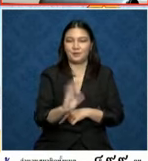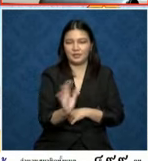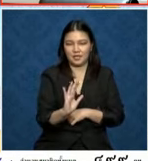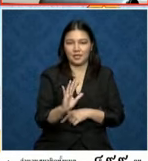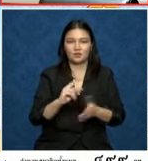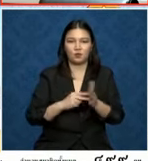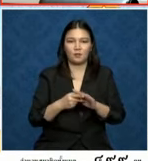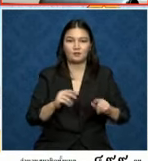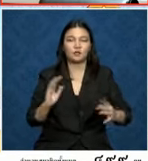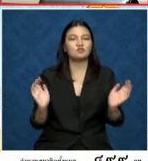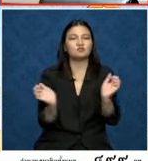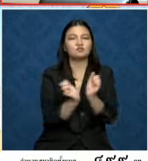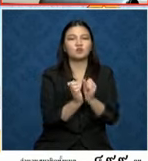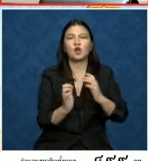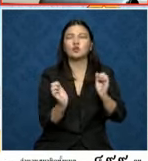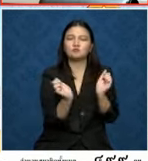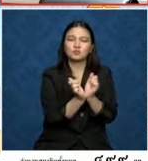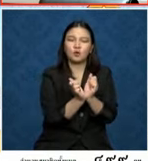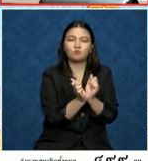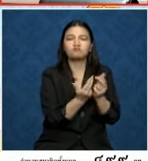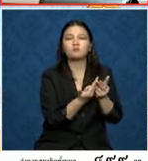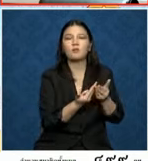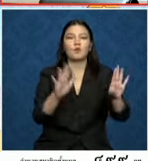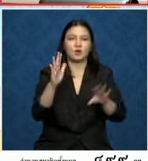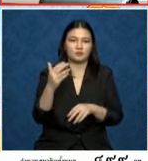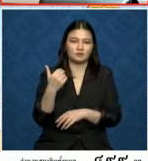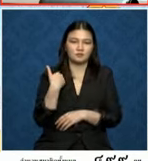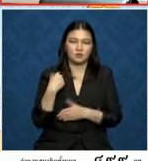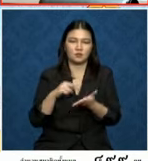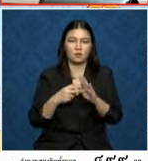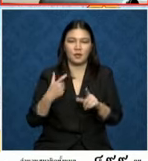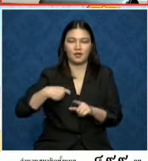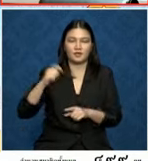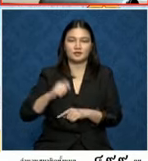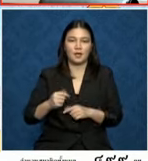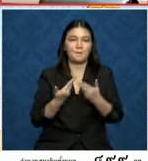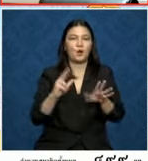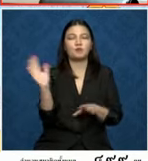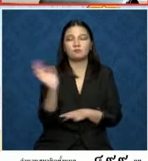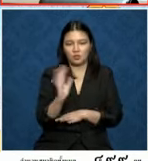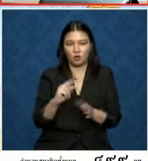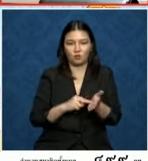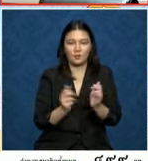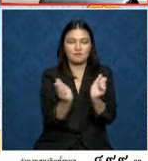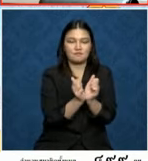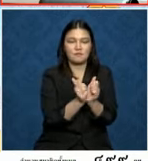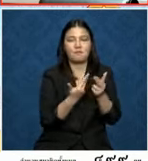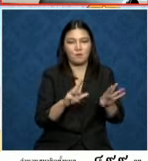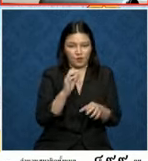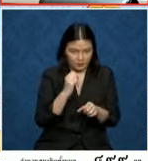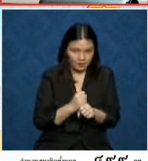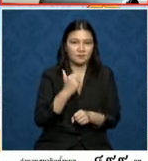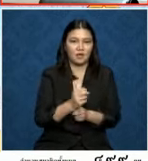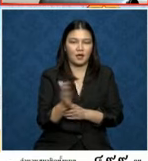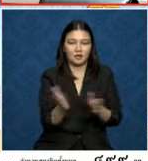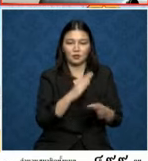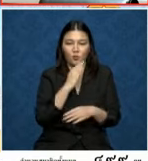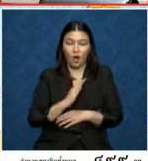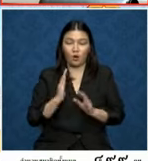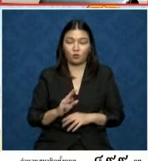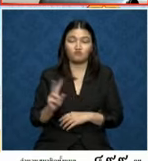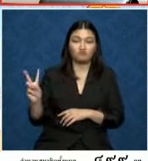ำคุกในคดีเช็คจะพ้นโทษทันทีโดยไม่ต้องรอให้ศาลออกหมายปล่อย ส่วนลูกหนี้กับเจ้าหนี้ที่ได้ทำข้อตกล